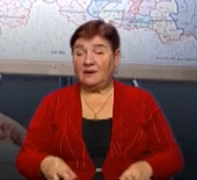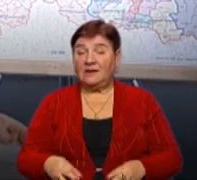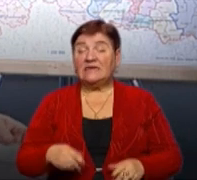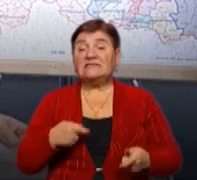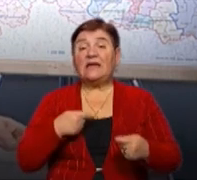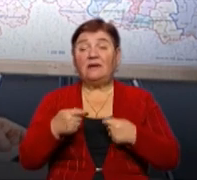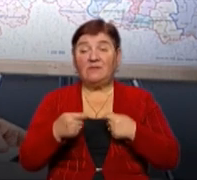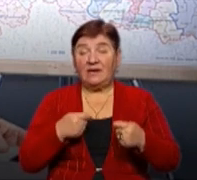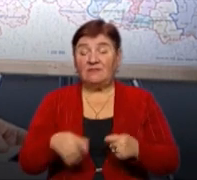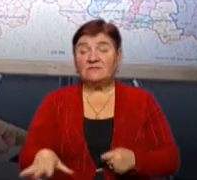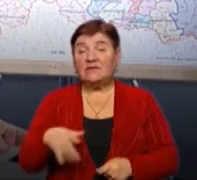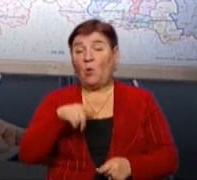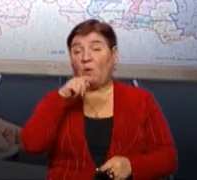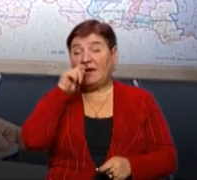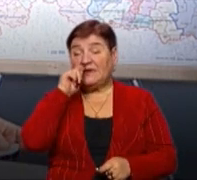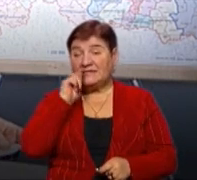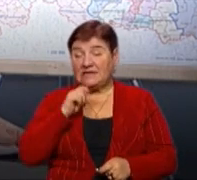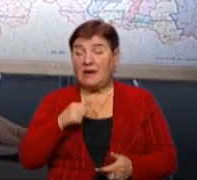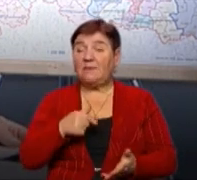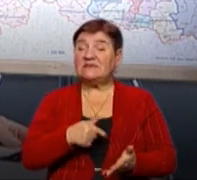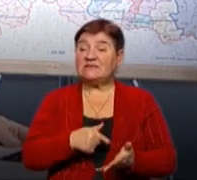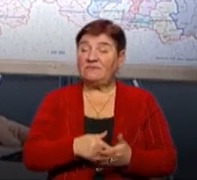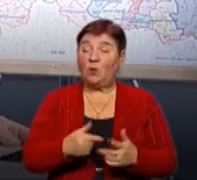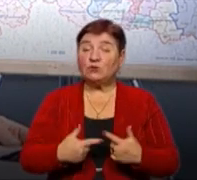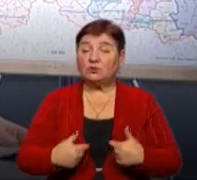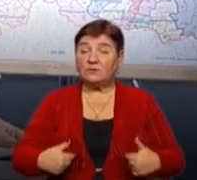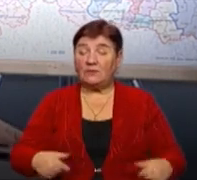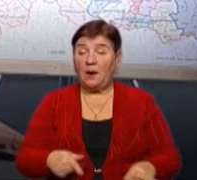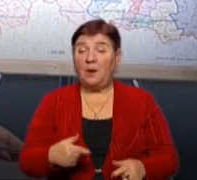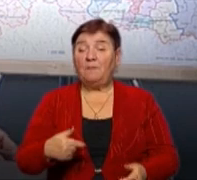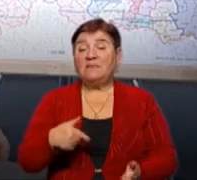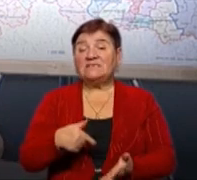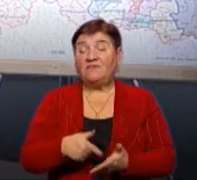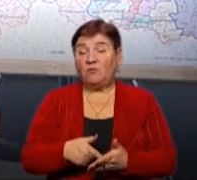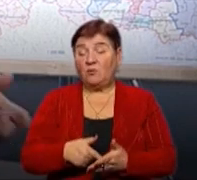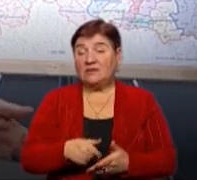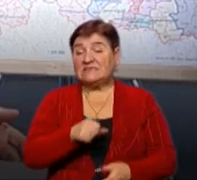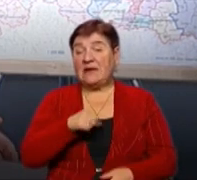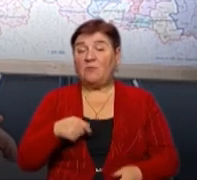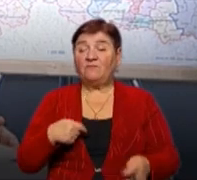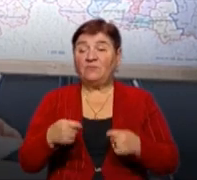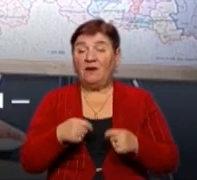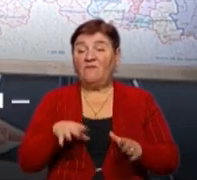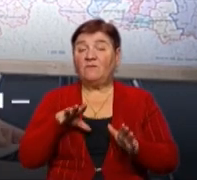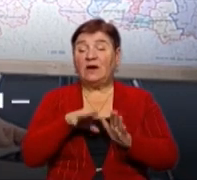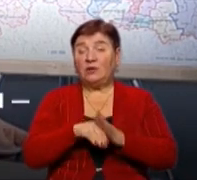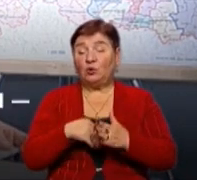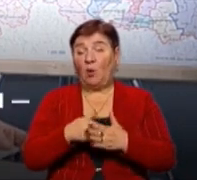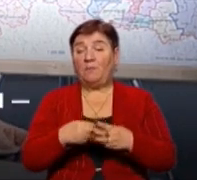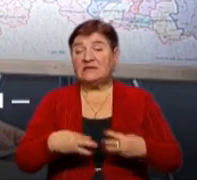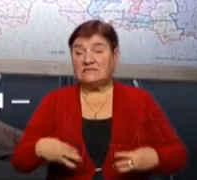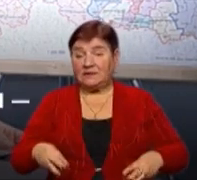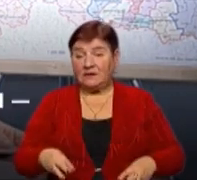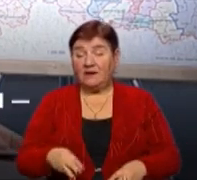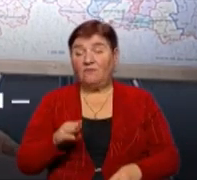з керівників всеукраїнських і місцевих асоціацій органів місцевого самоврядування, тобто за посадою входять до президії.